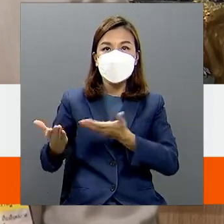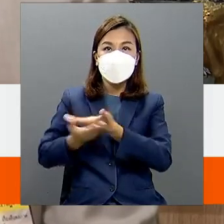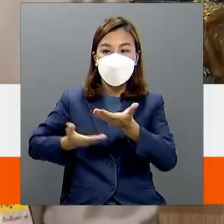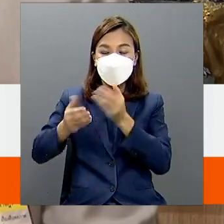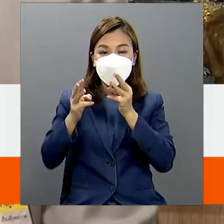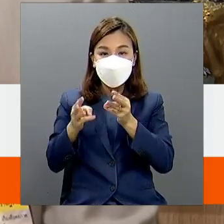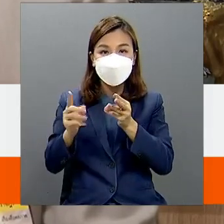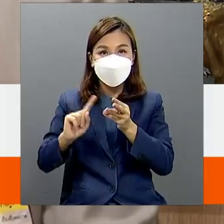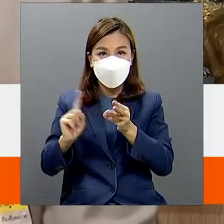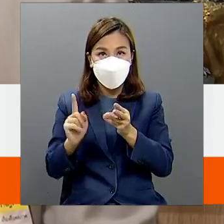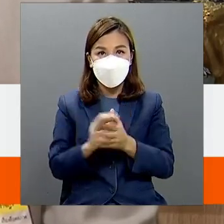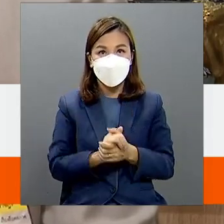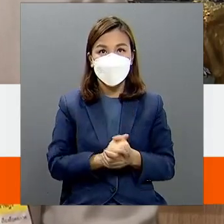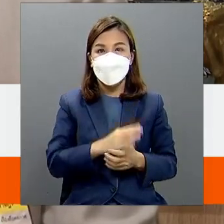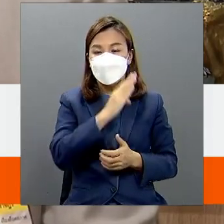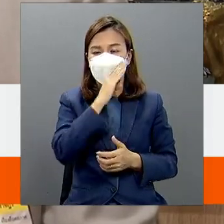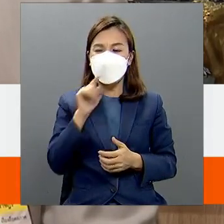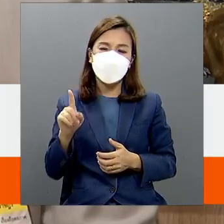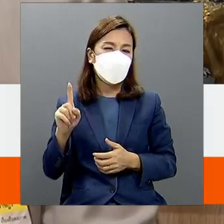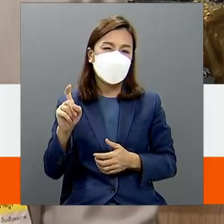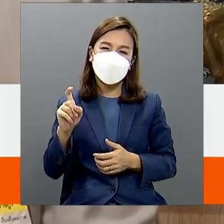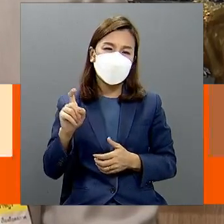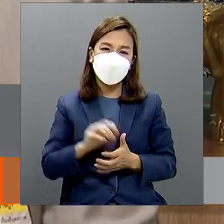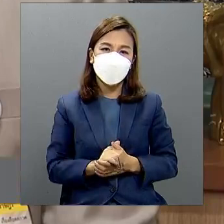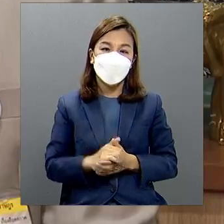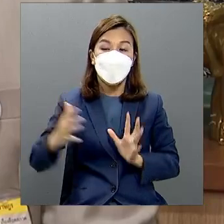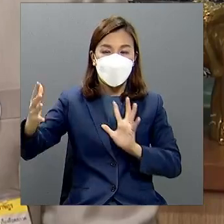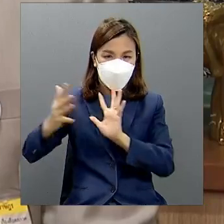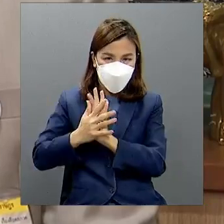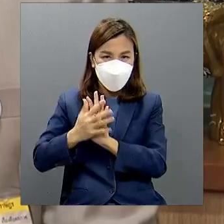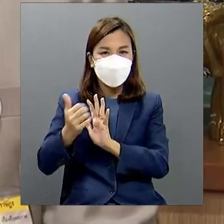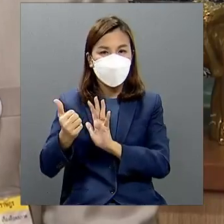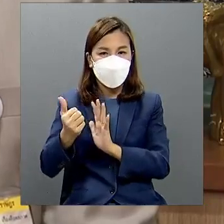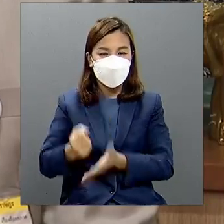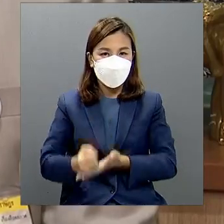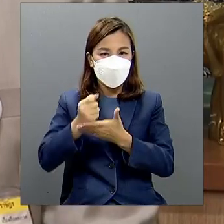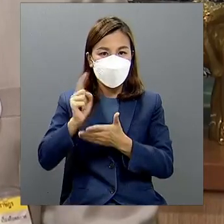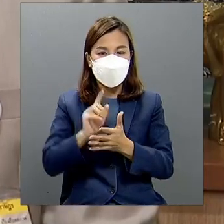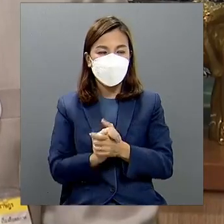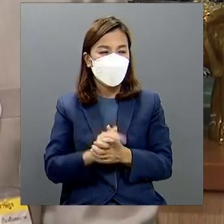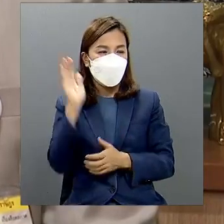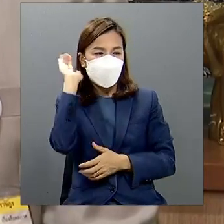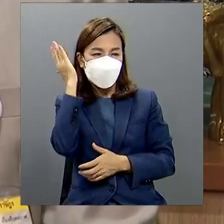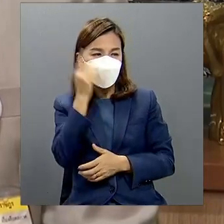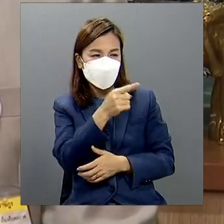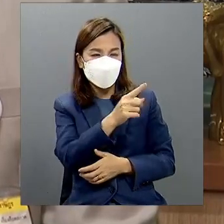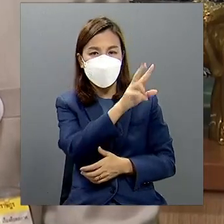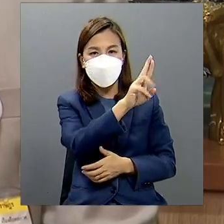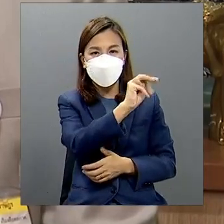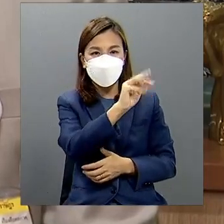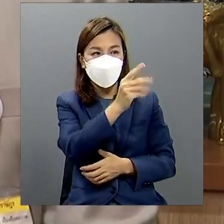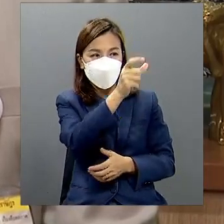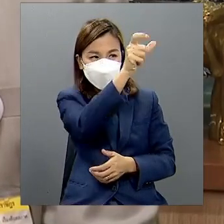ถ้ามันไม่ไหวจริงๆเราก็จะร่วมมือกันในการที่จะไม่ไว้วางใจรัฐมนตรีท่านนั้นนะครับ